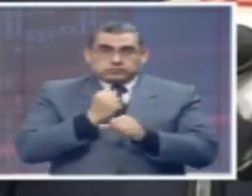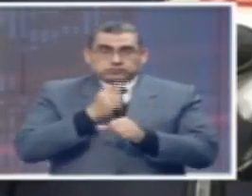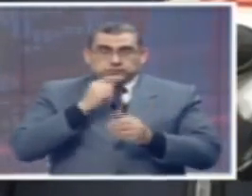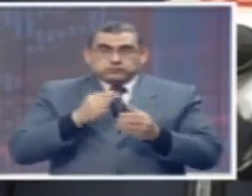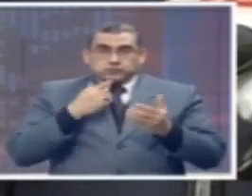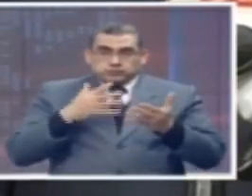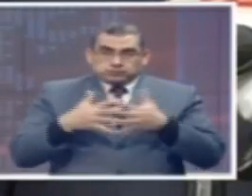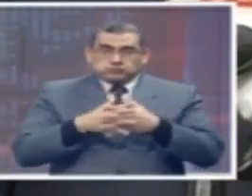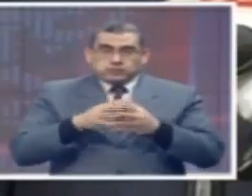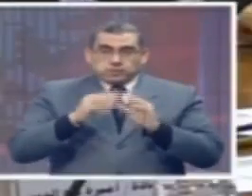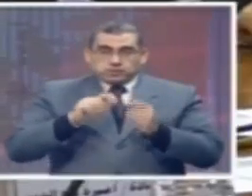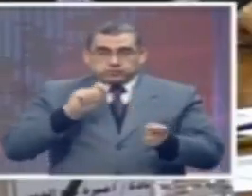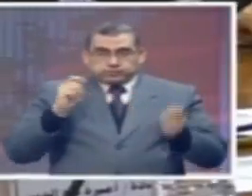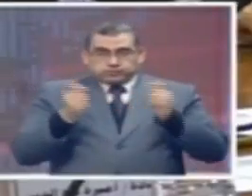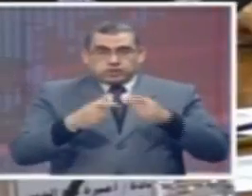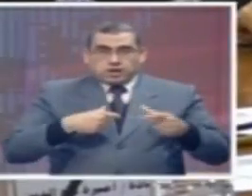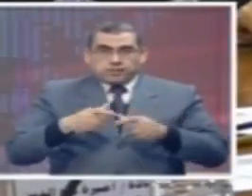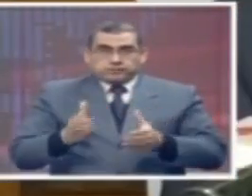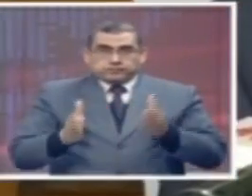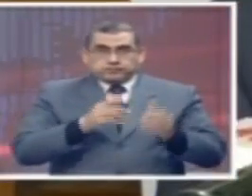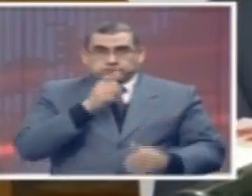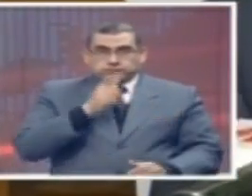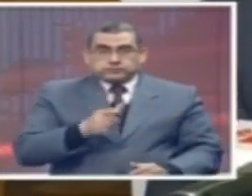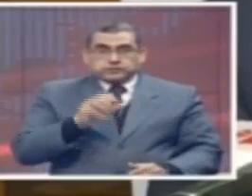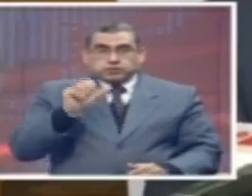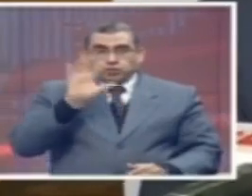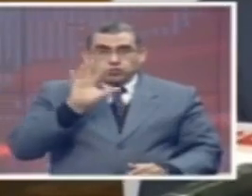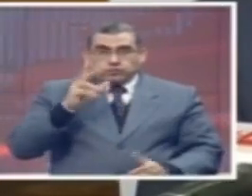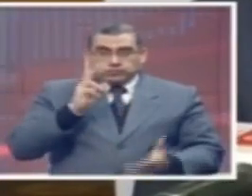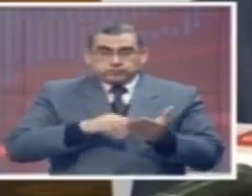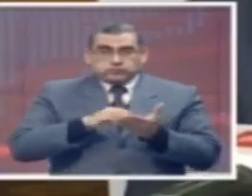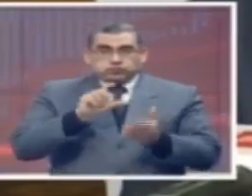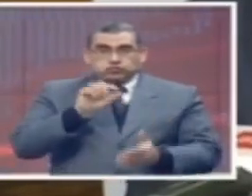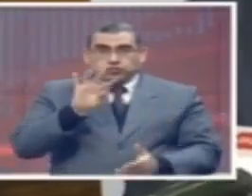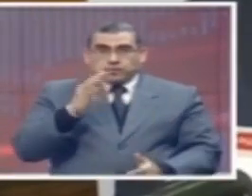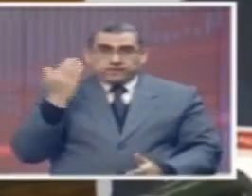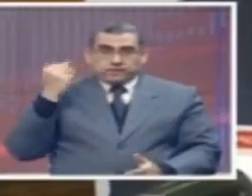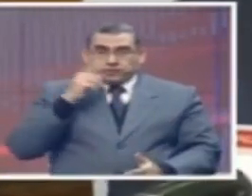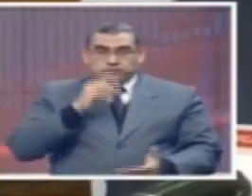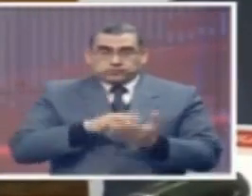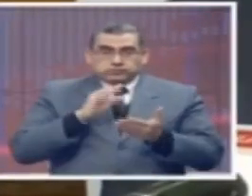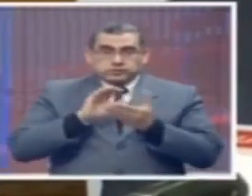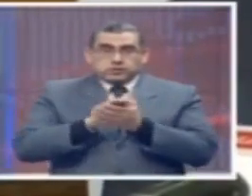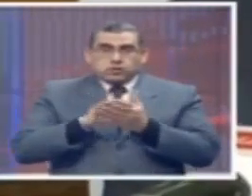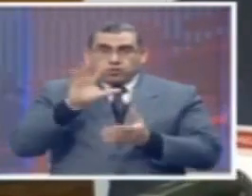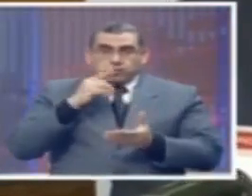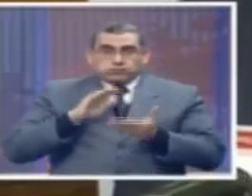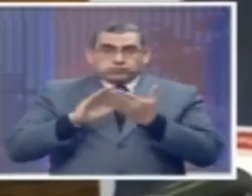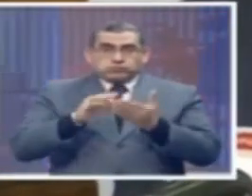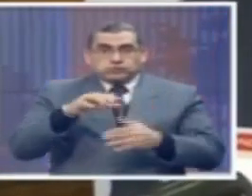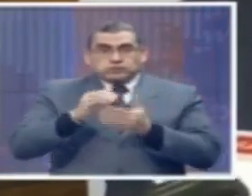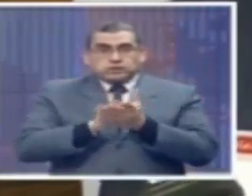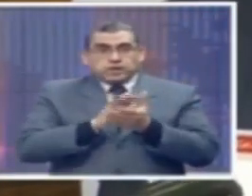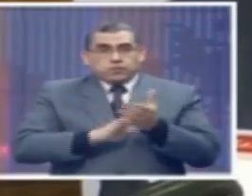مصر نحو التحول الرقمي. الاتحاد الأوروبي أطلق في أبريل الماضي مبادرة فريق أوروبا لمساعدة البلدان الصديقة